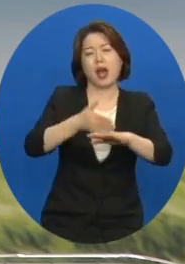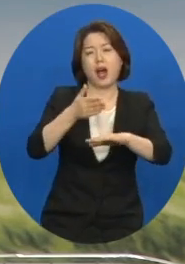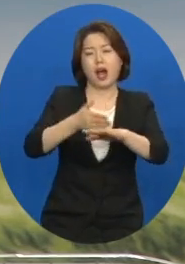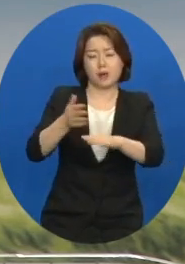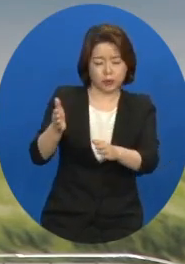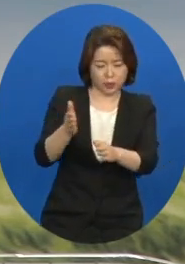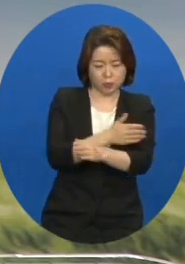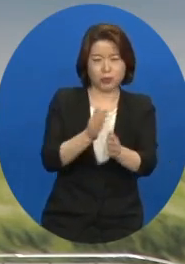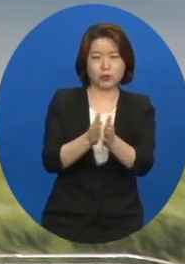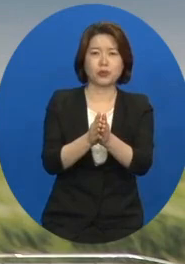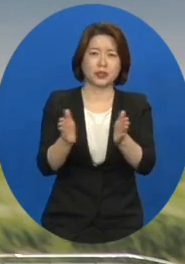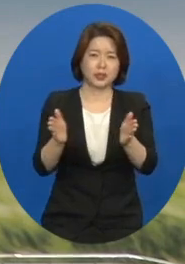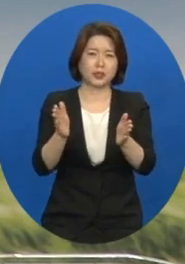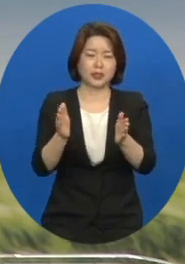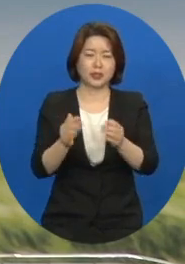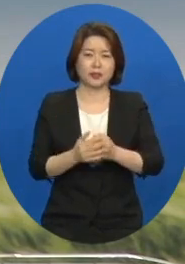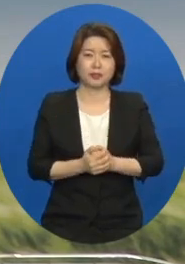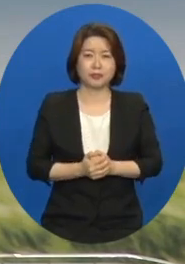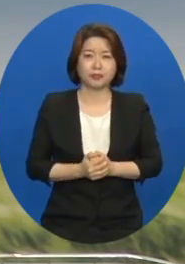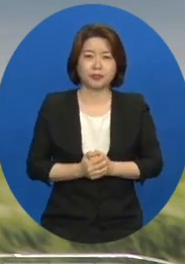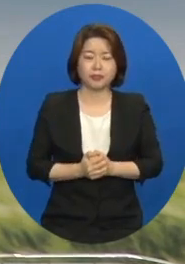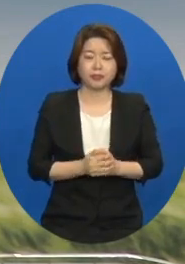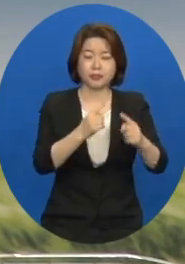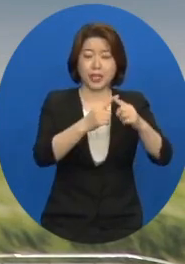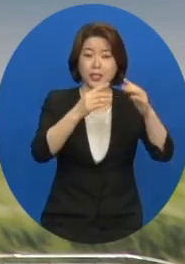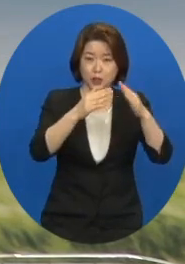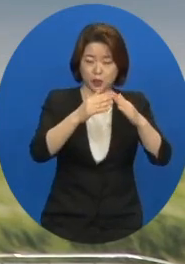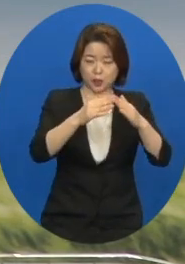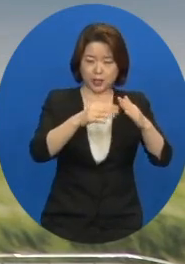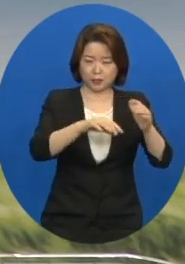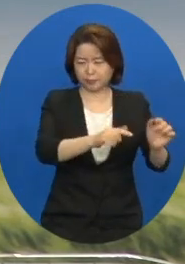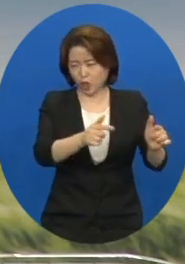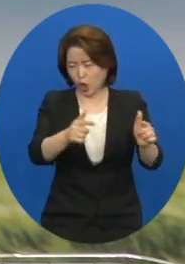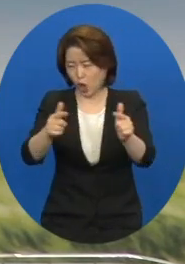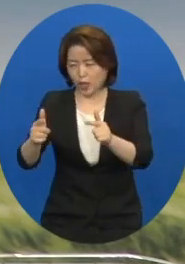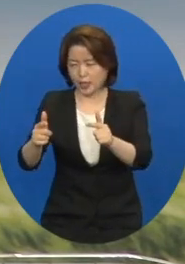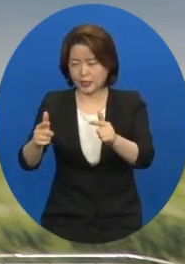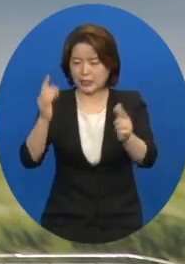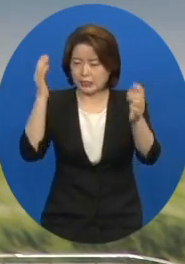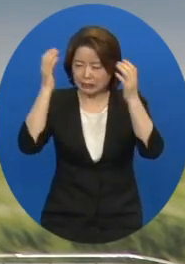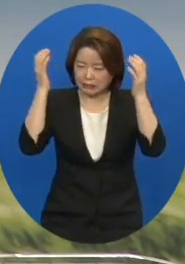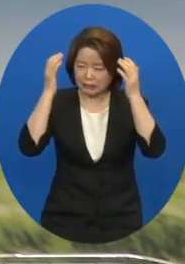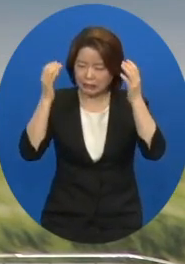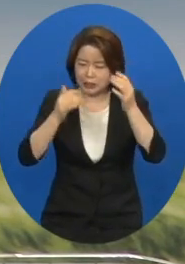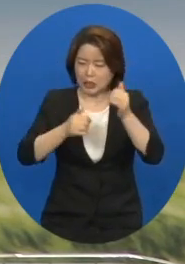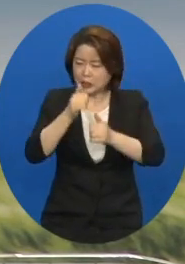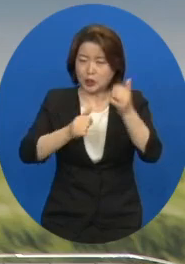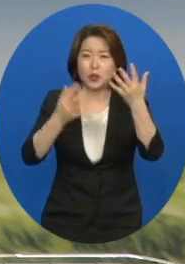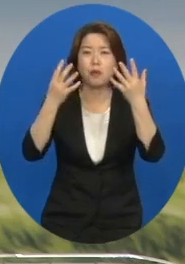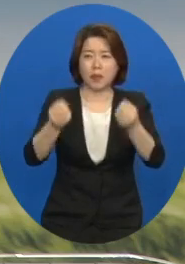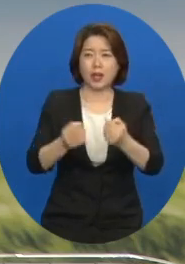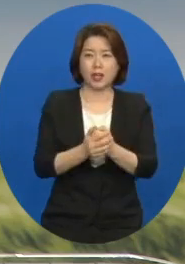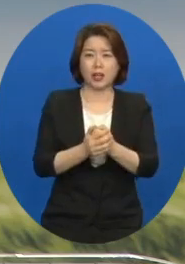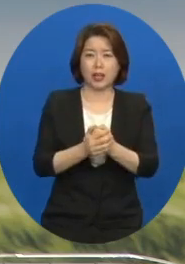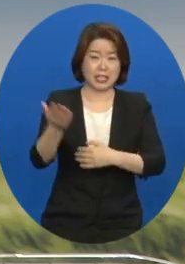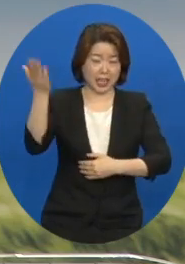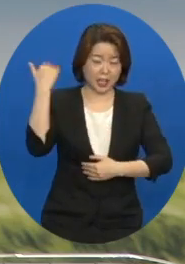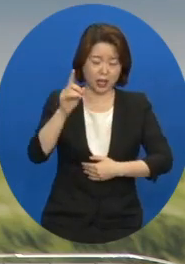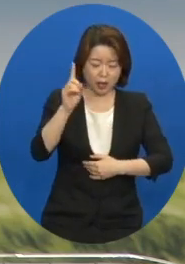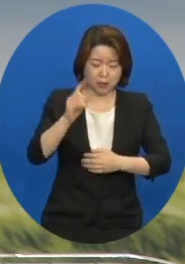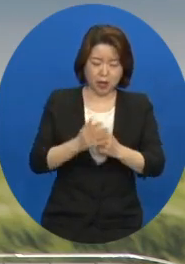나오기 때문입니다. 교회가 여러 가지 어려운 시험 문제가 많아서 한 번은 정말 하나님께 통곡을